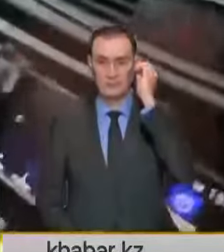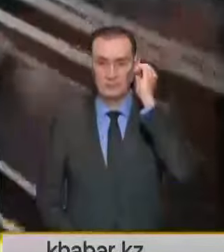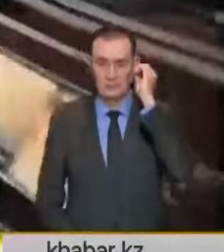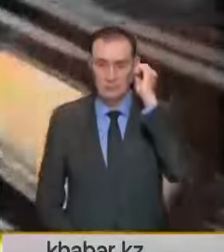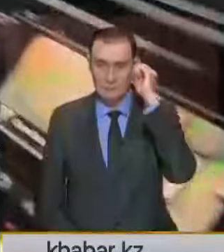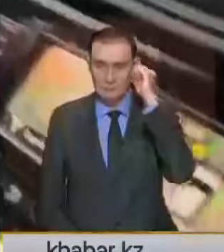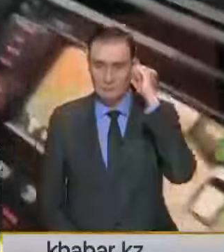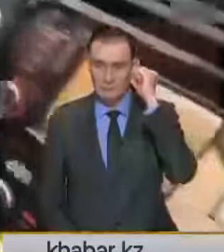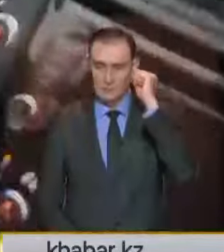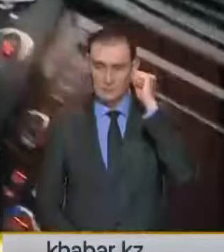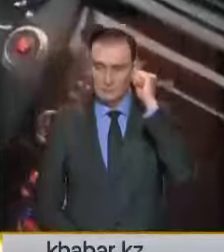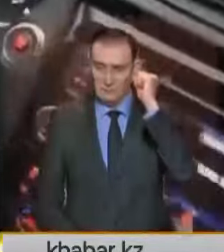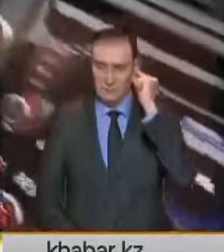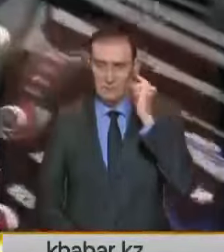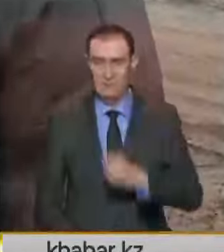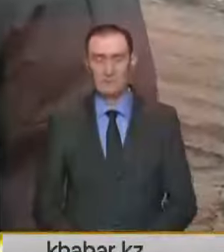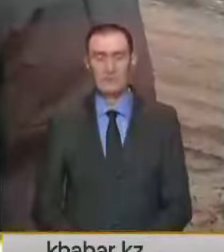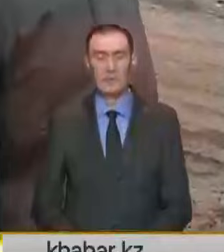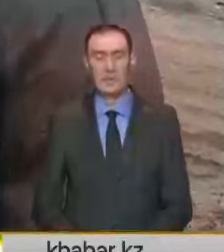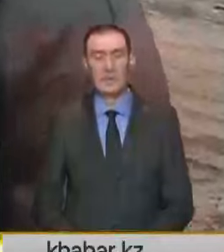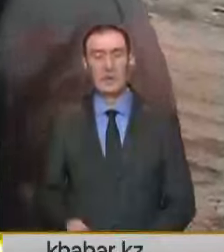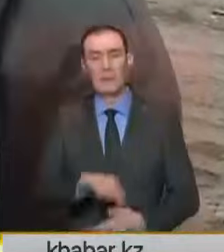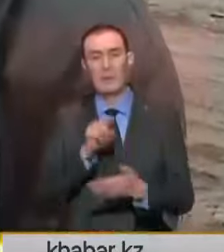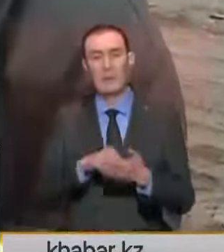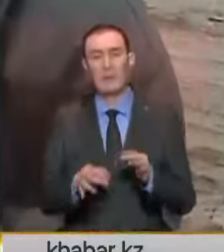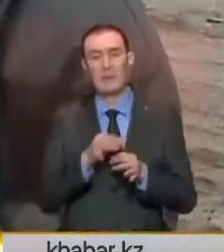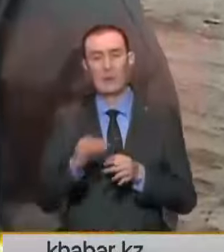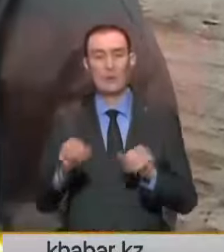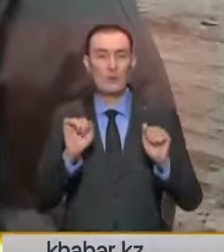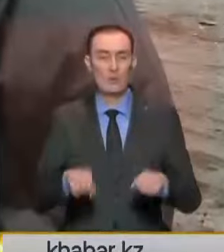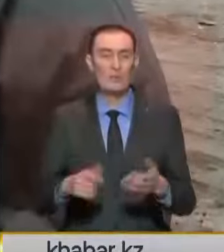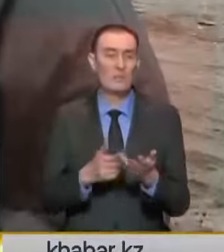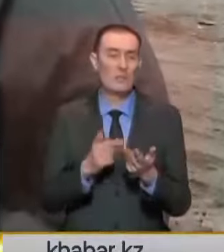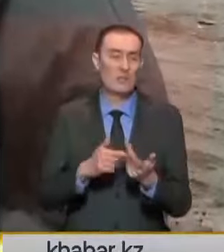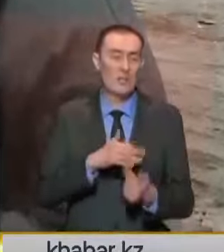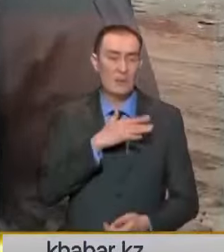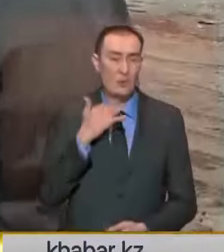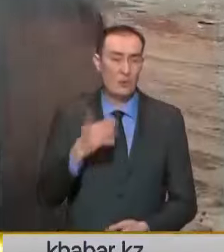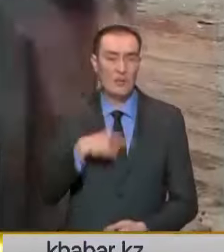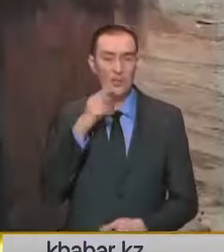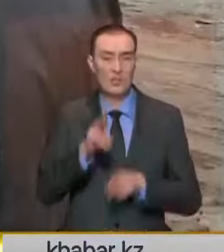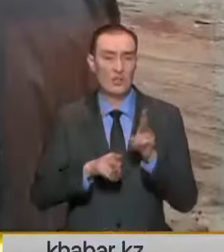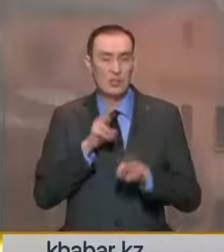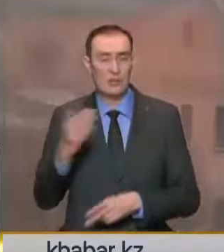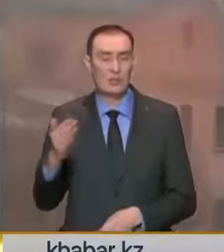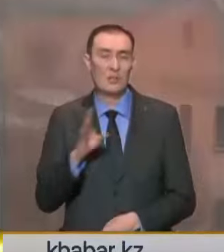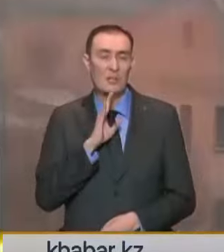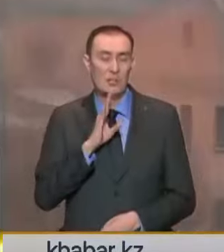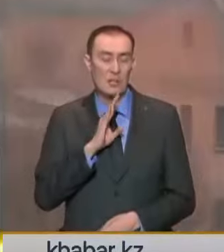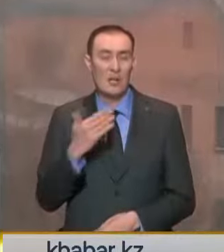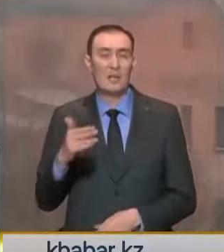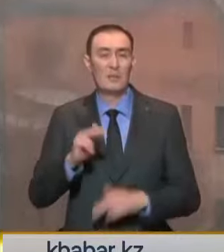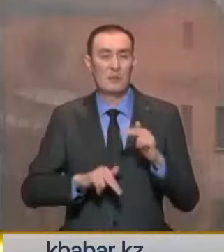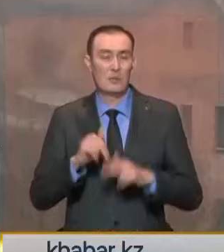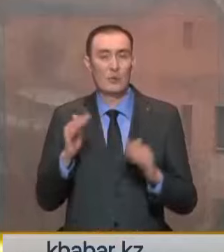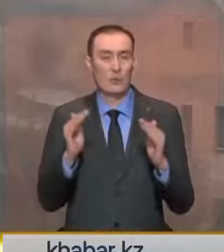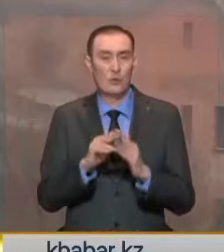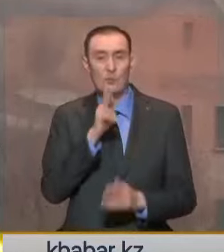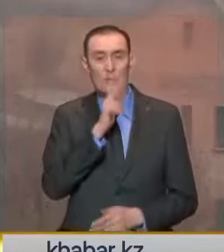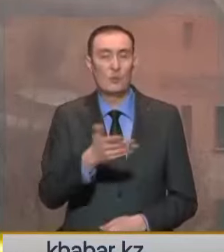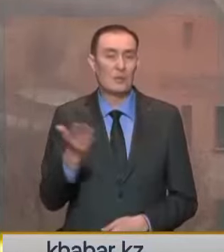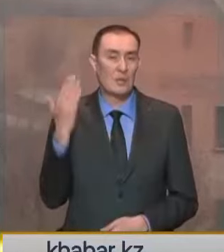Вот видишь, как оно тянет. Проблемы микрорайона можно перечислять долго, жалуется Дильфуза Жолдыбекова. Они построили дом